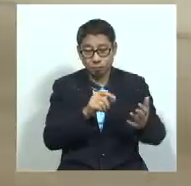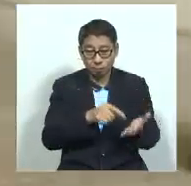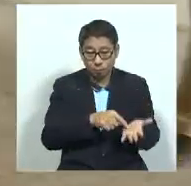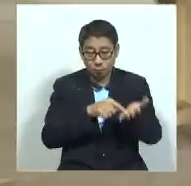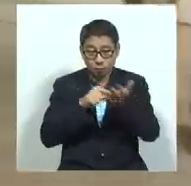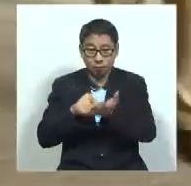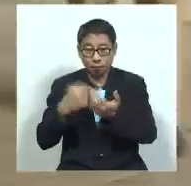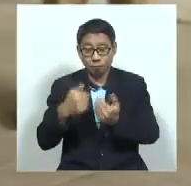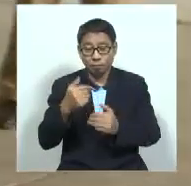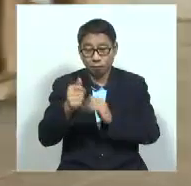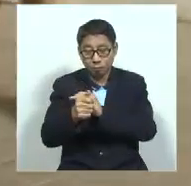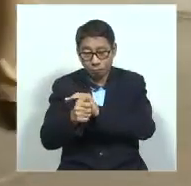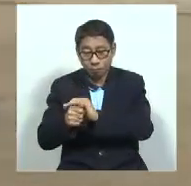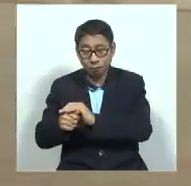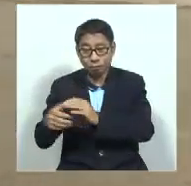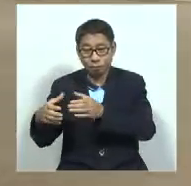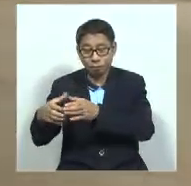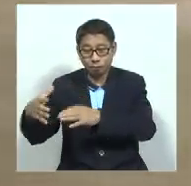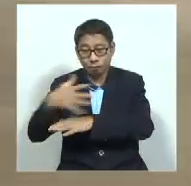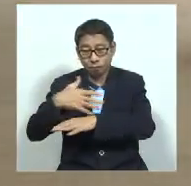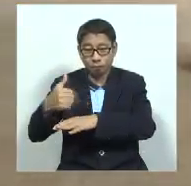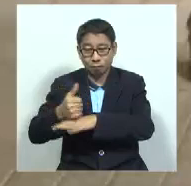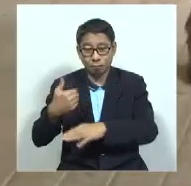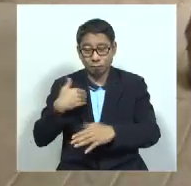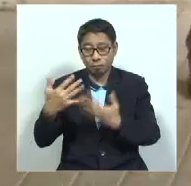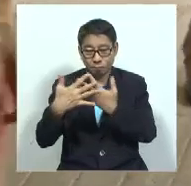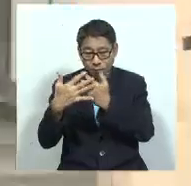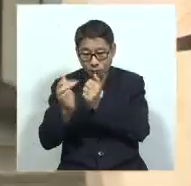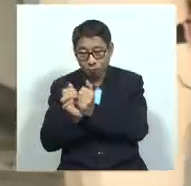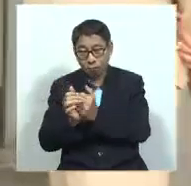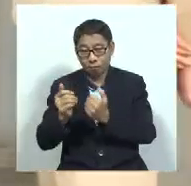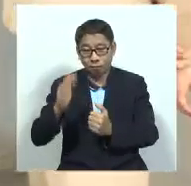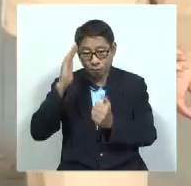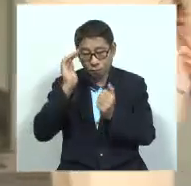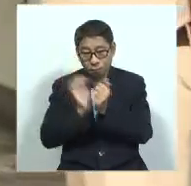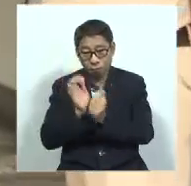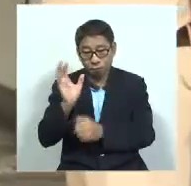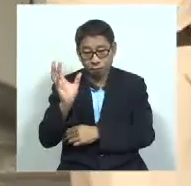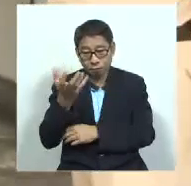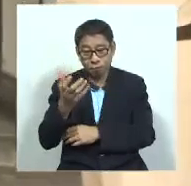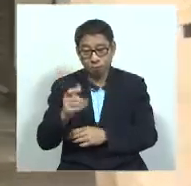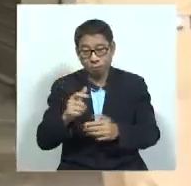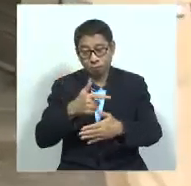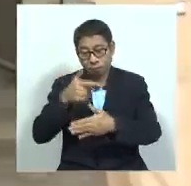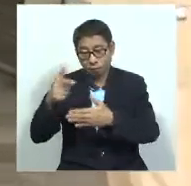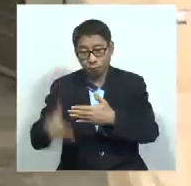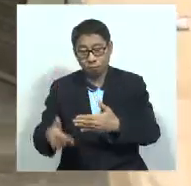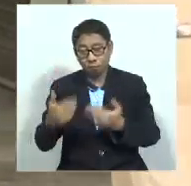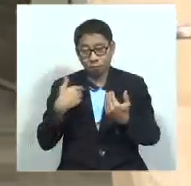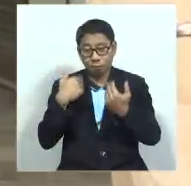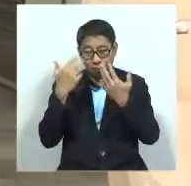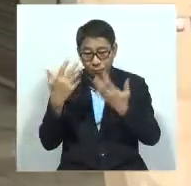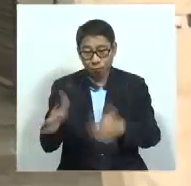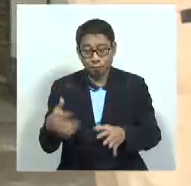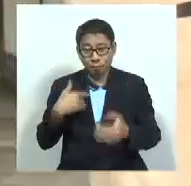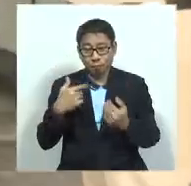ด็นการเป็นผู้ลี้ภัยทางการเมืองแล้วก็เรื่องของการถูกควบคุมตัวทั้งที่ตำรวจสากลยกเลิกหมายแดงไป